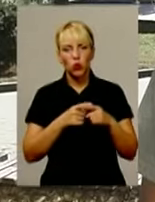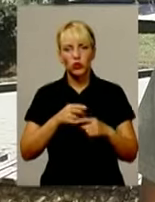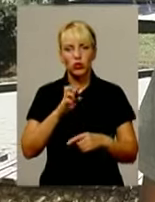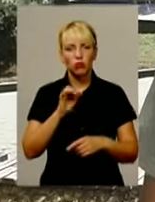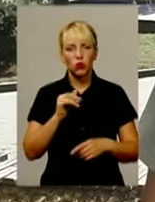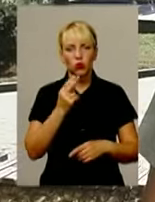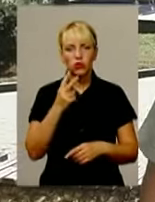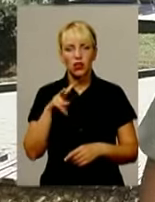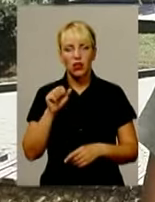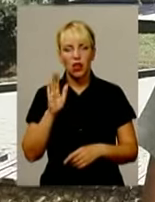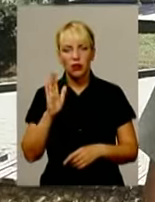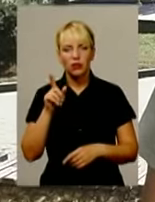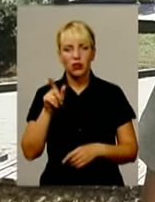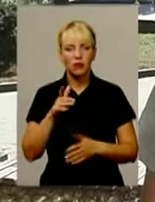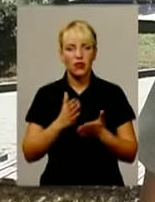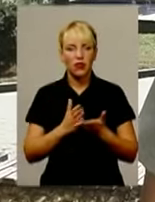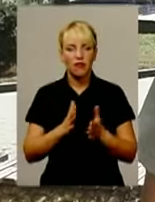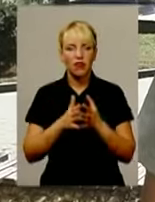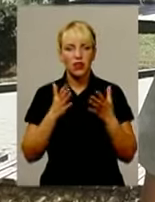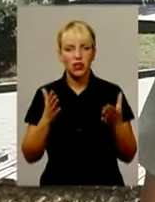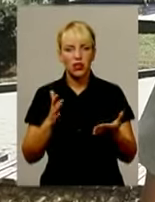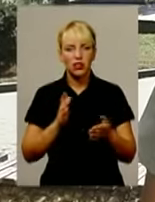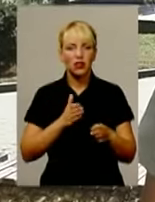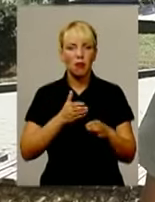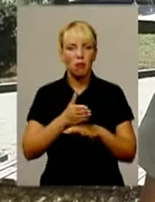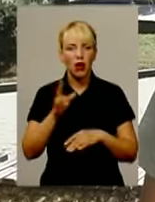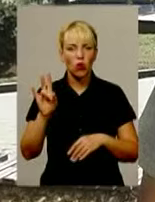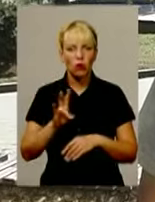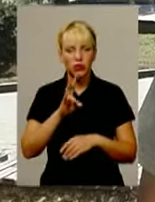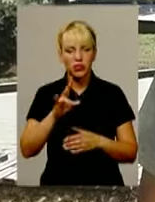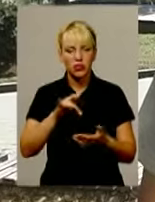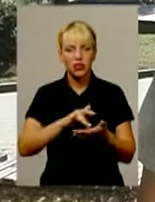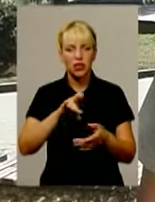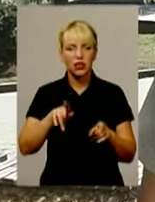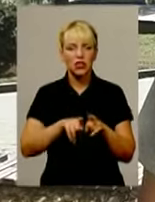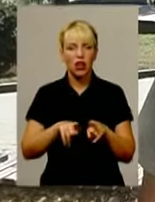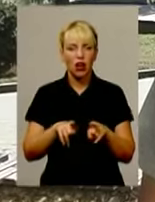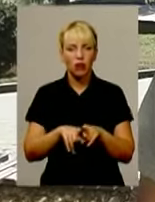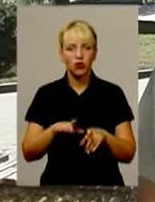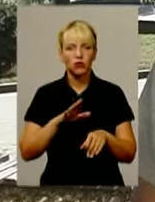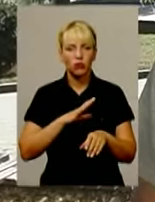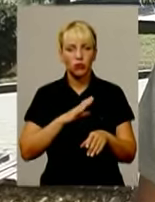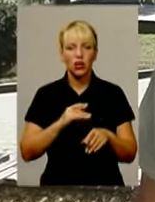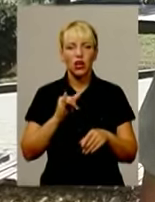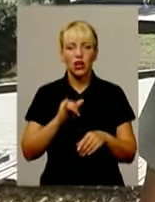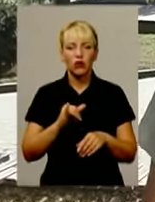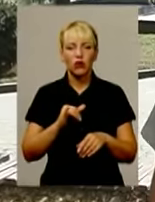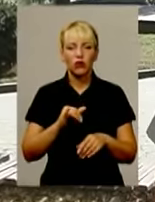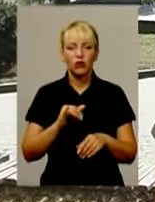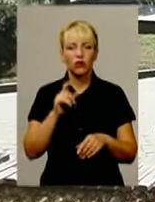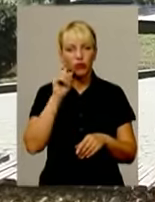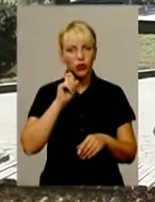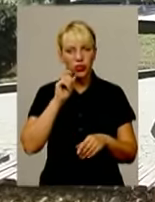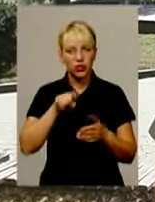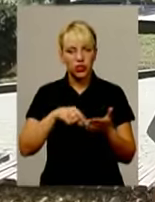знаходиться найпотужніший паломницький центр. Так само ми відвідали санктуарій Матері Божої Остробрамської у